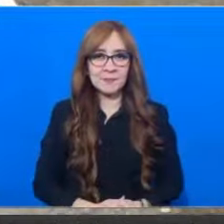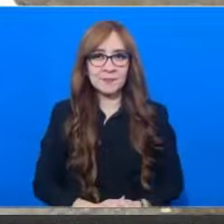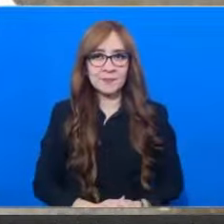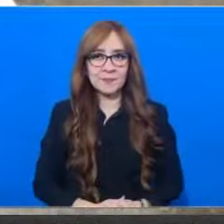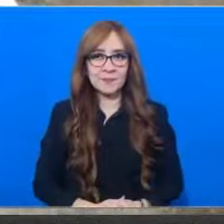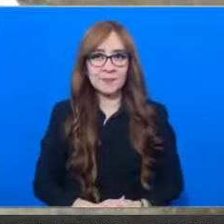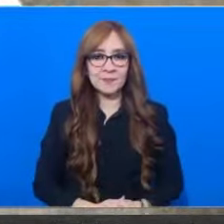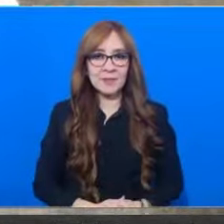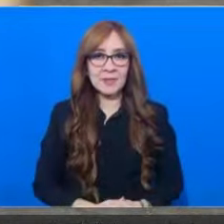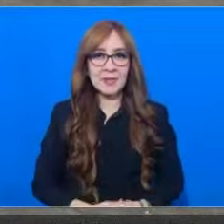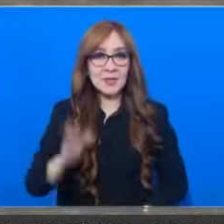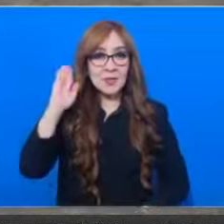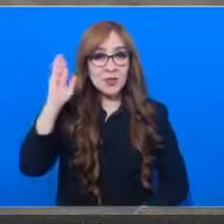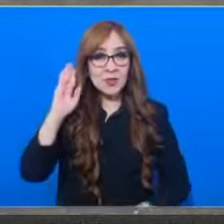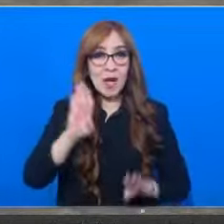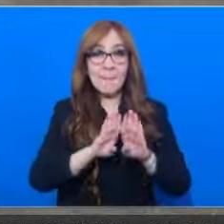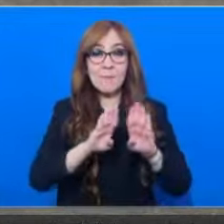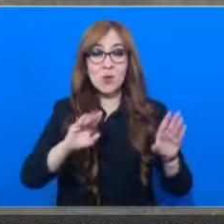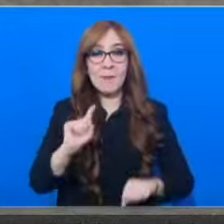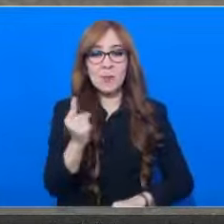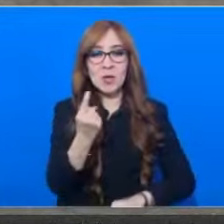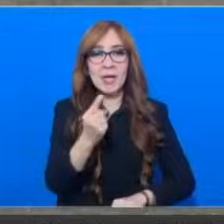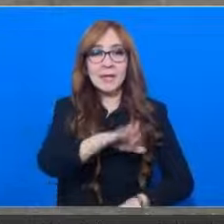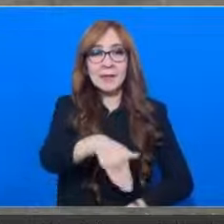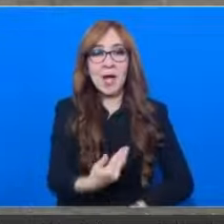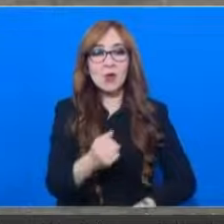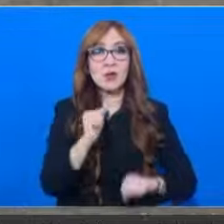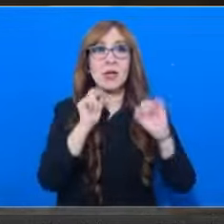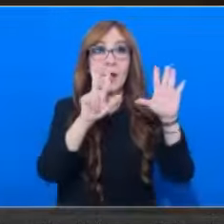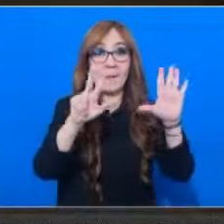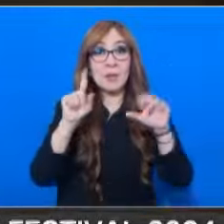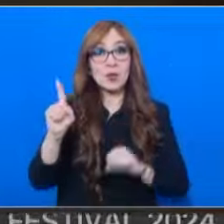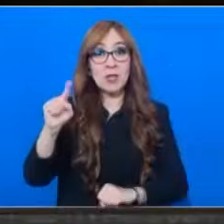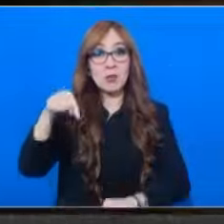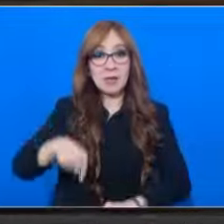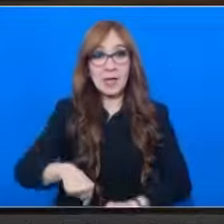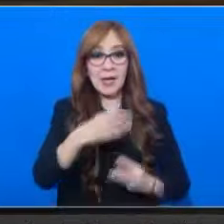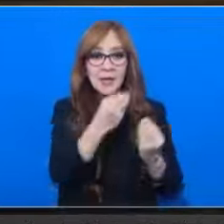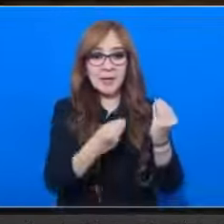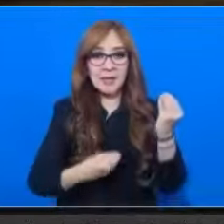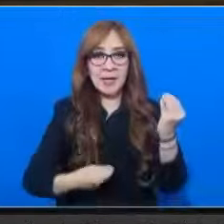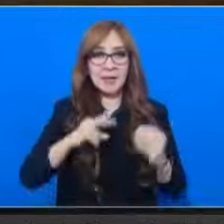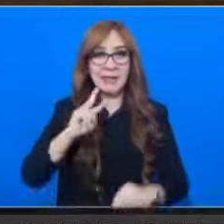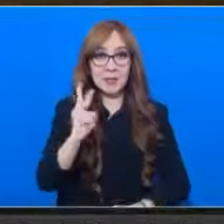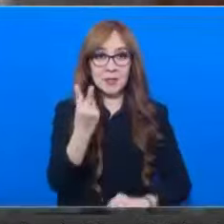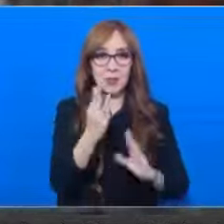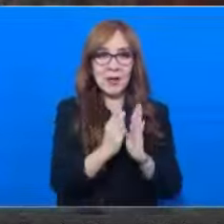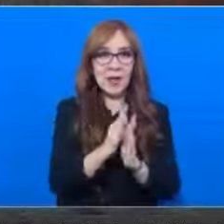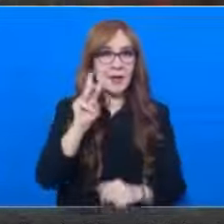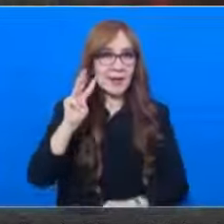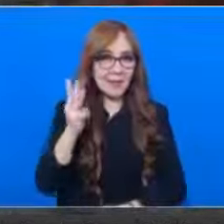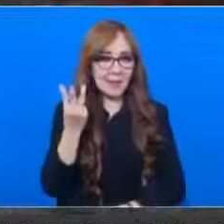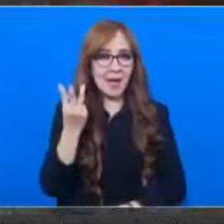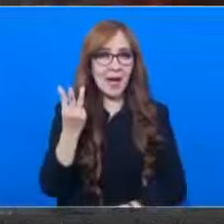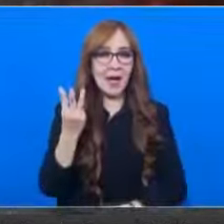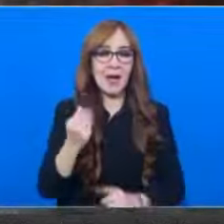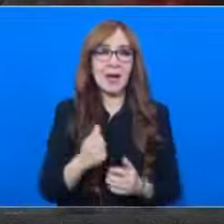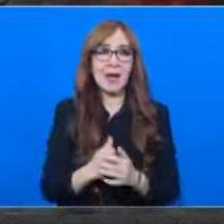Sudah buka sejak 1981, warung sate marangi kini dikelola oleh generasi kedua dan ketiga. Sejak awal berdiri, semua resep dan